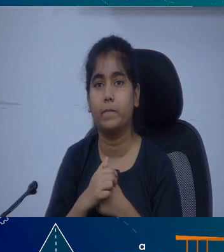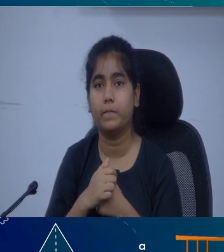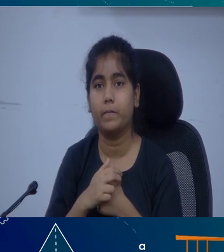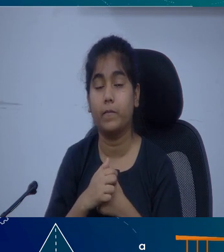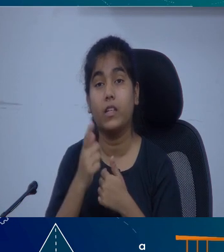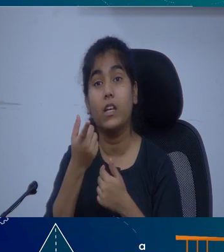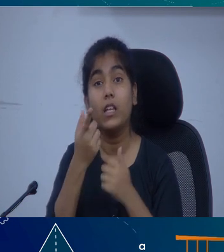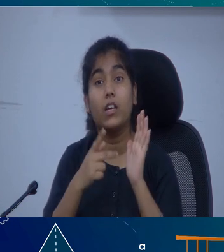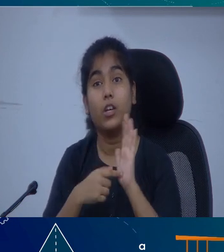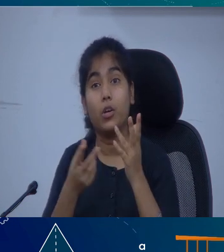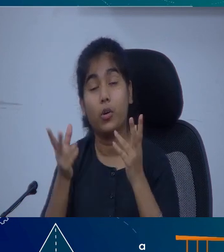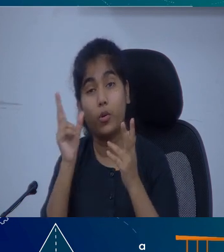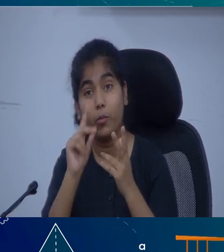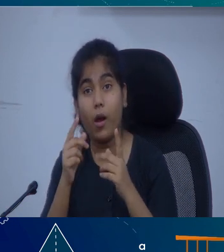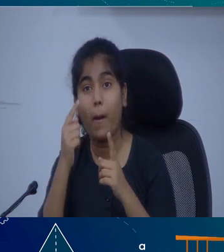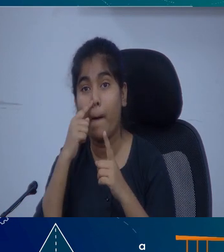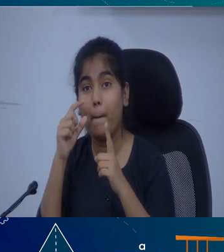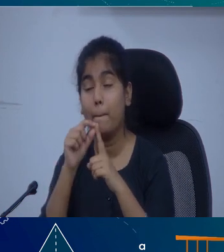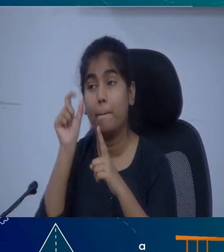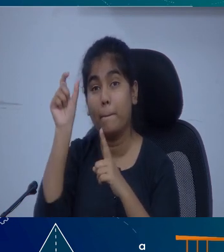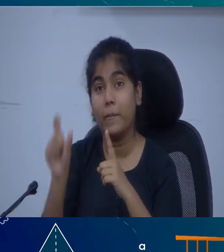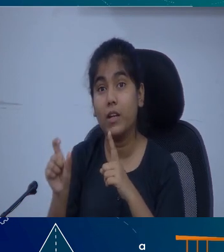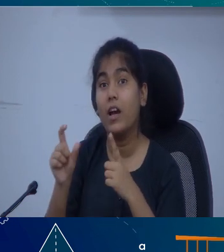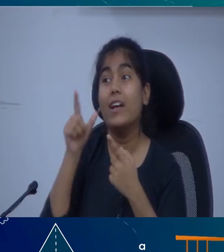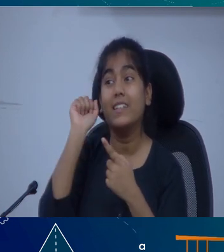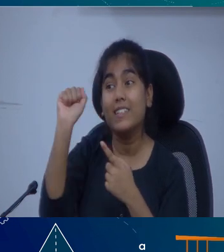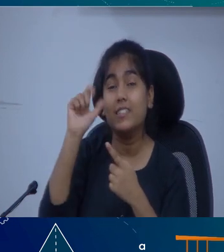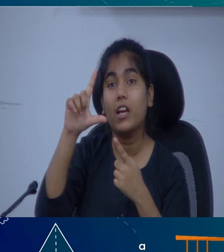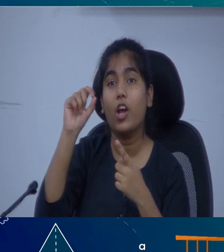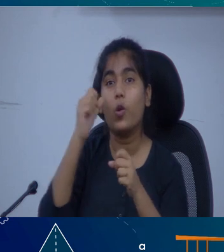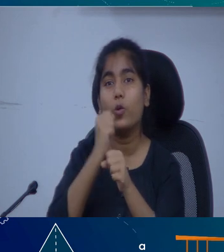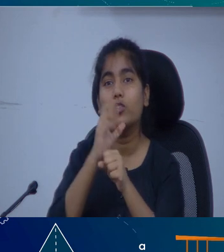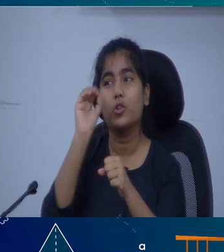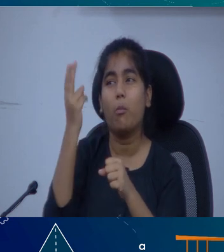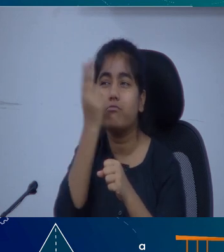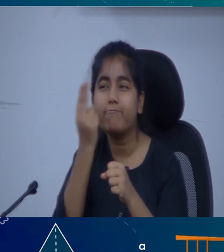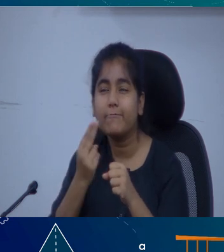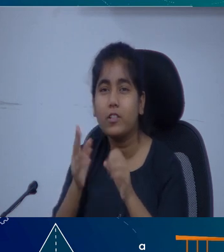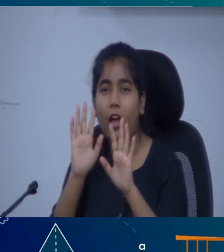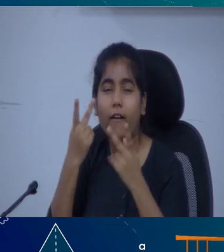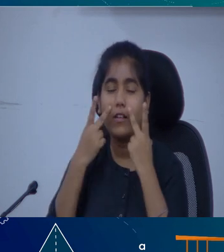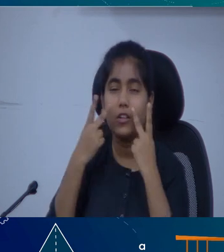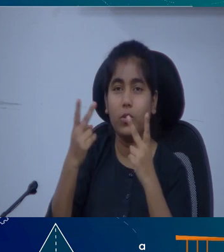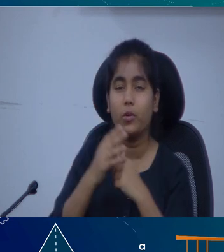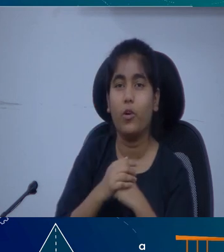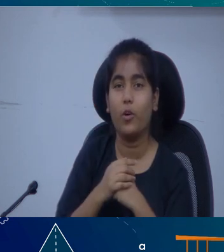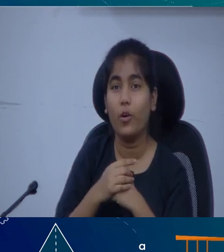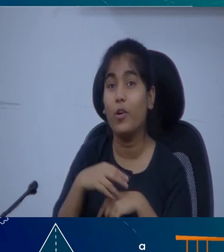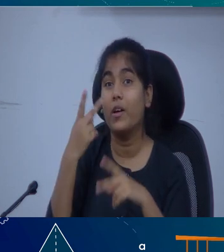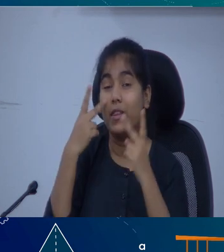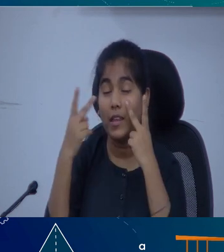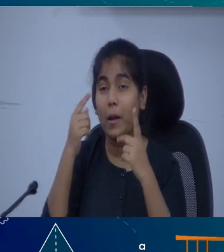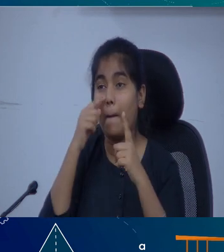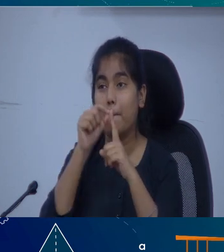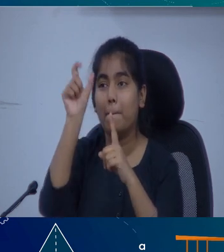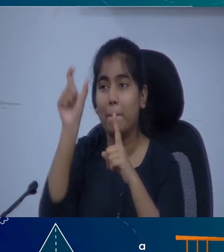किया तो अगली स्लाइड आपको बताएगी कि आप कहाँ पहुँचेंगे. ये देखिए, अगेन जहाँ पे प्रिया है, प्रिया